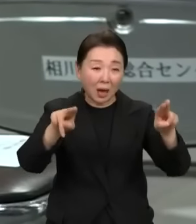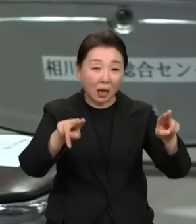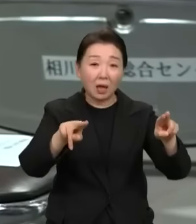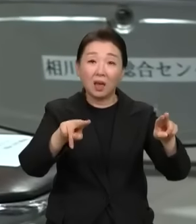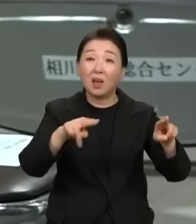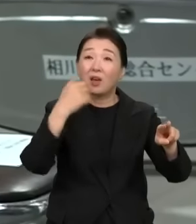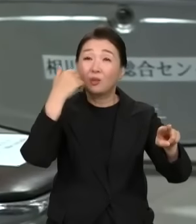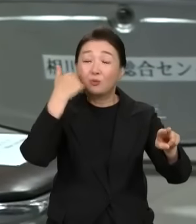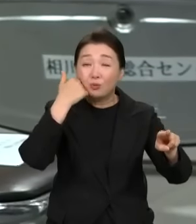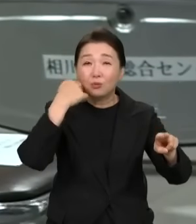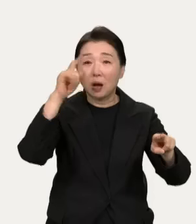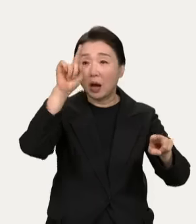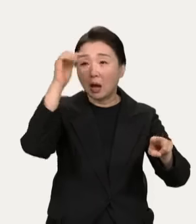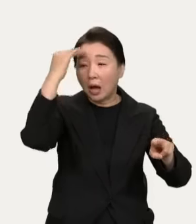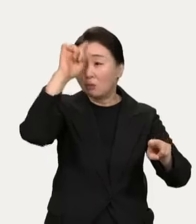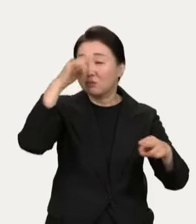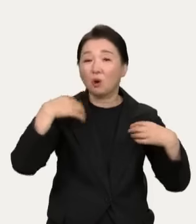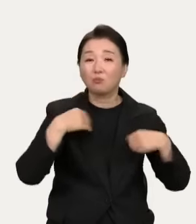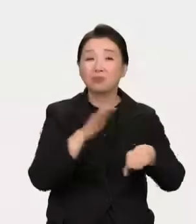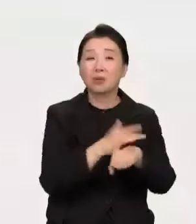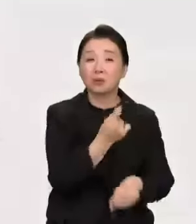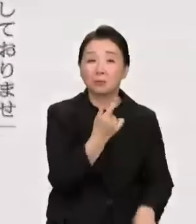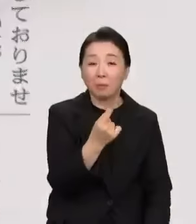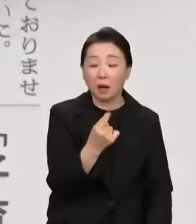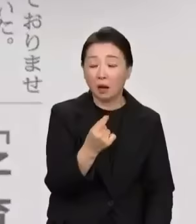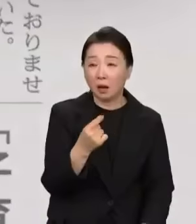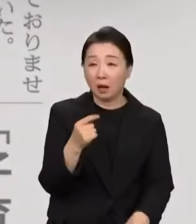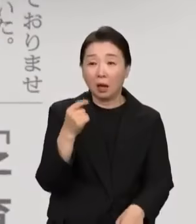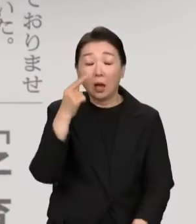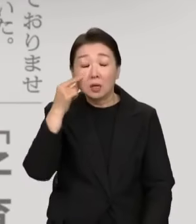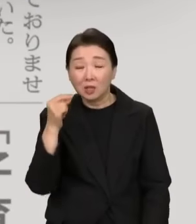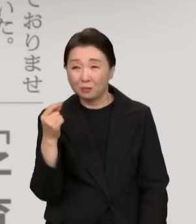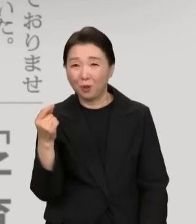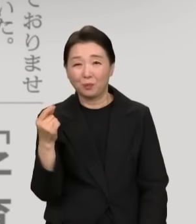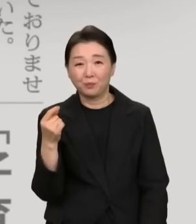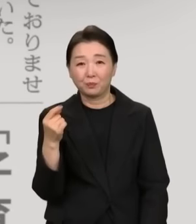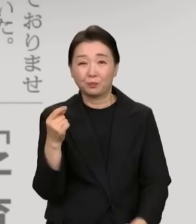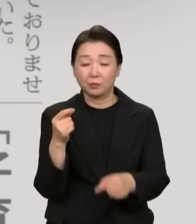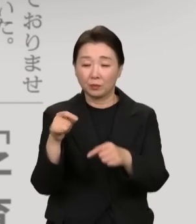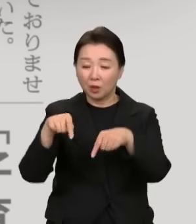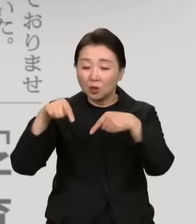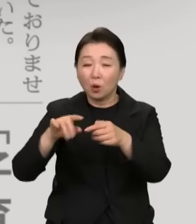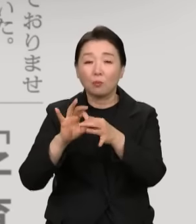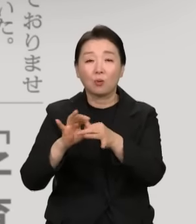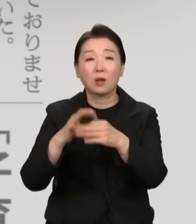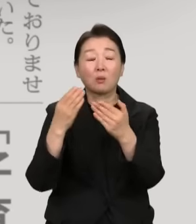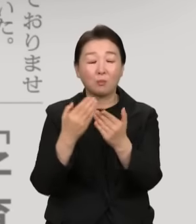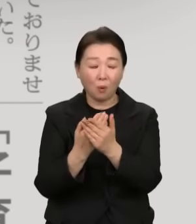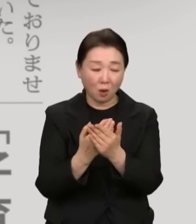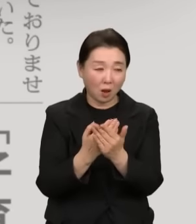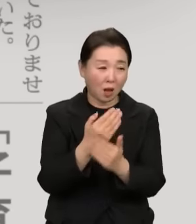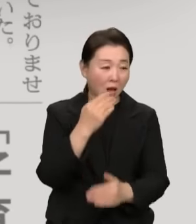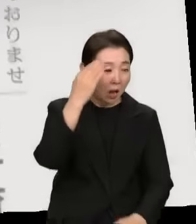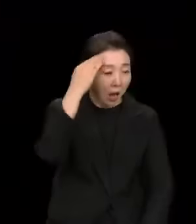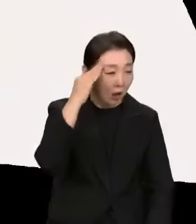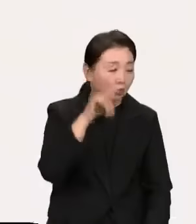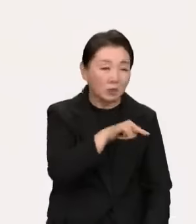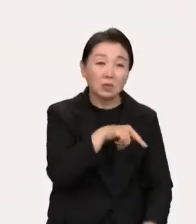겁니다. 일본 외무성 간부는 한국이 진위에 대해 오해했다는 것이 명확해졌다고 언론에